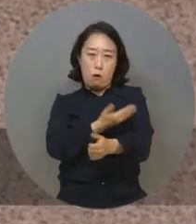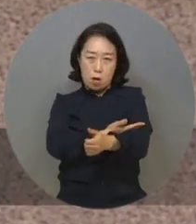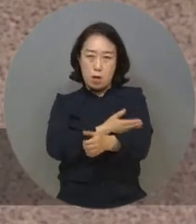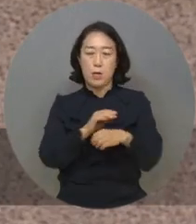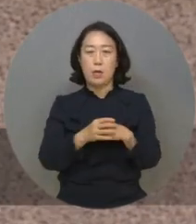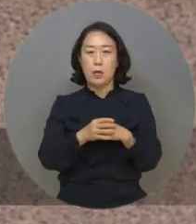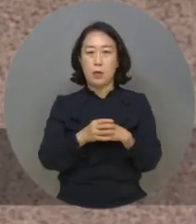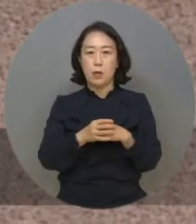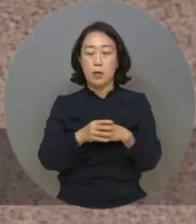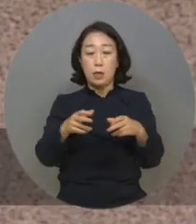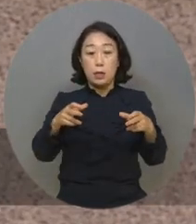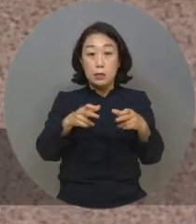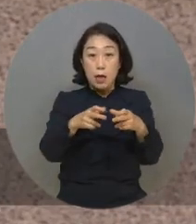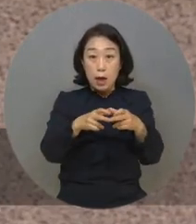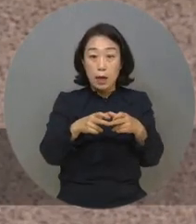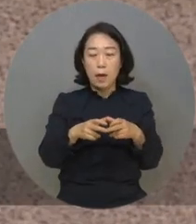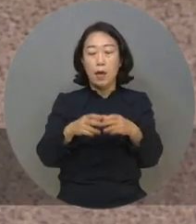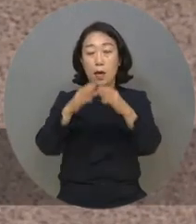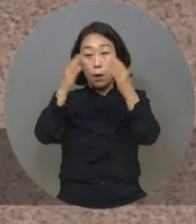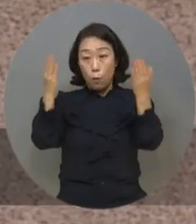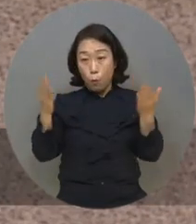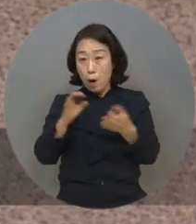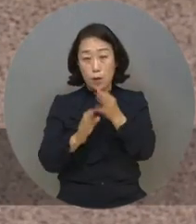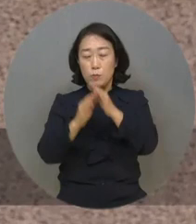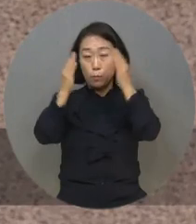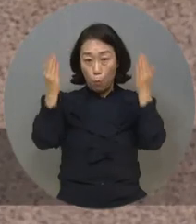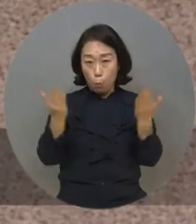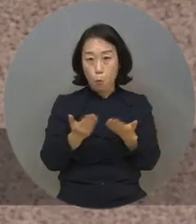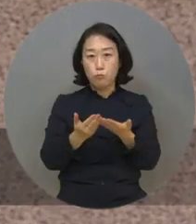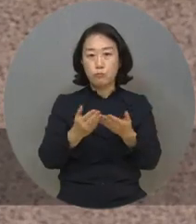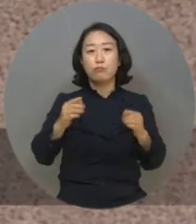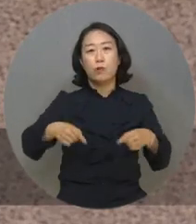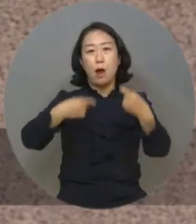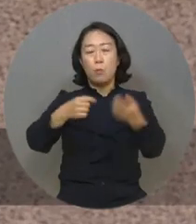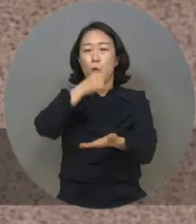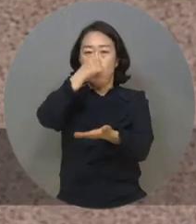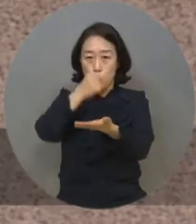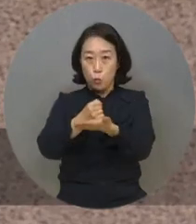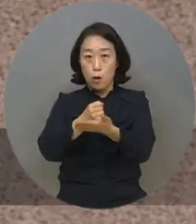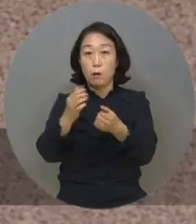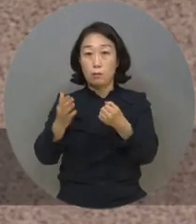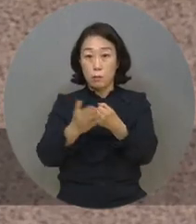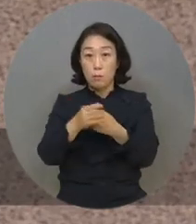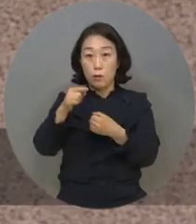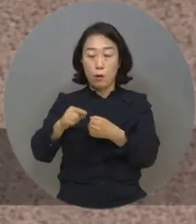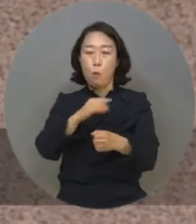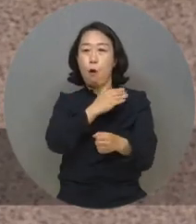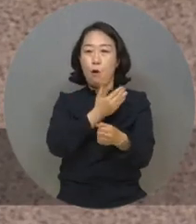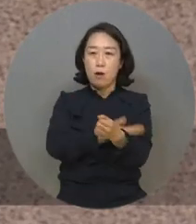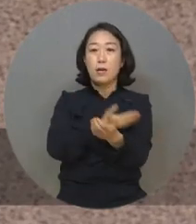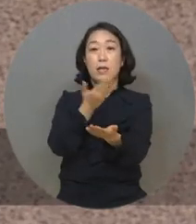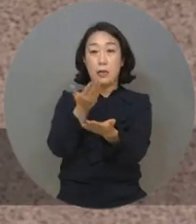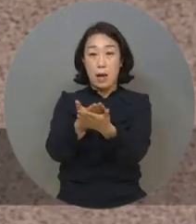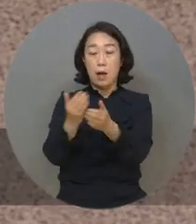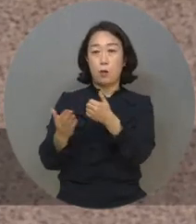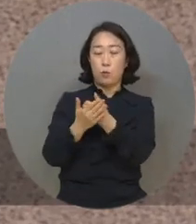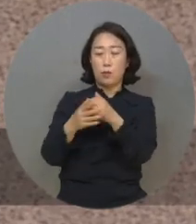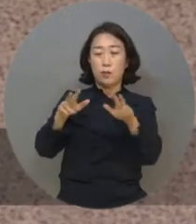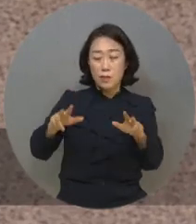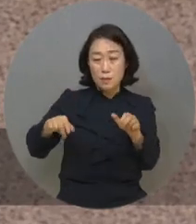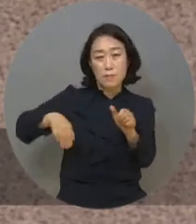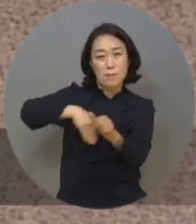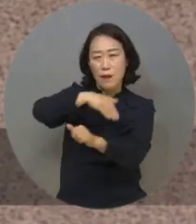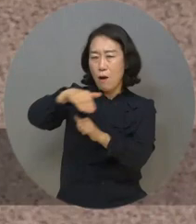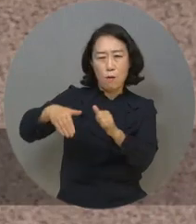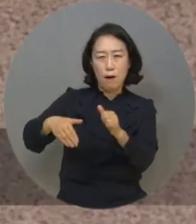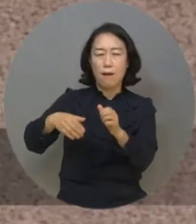아니라 발달장애도 선거에 참여할 수 있어야 합니다. 그 당연한 권리를 요구하는데 아직까지도